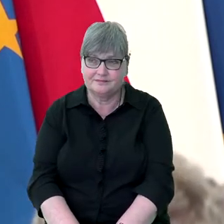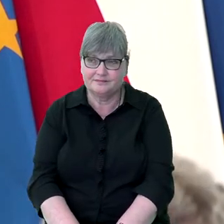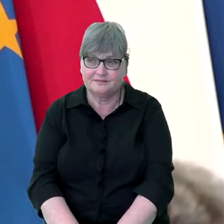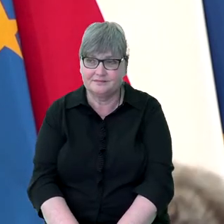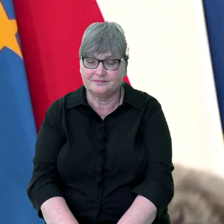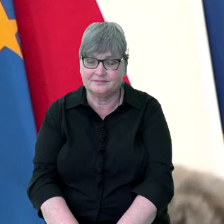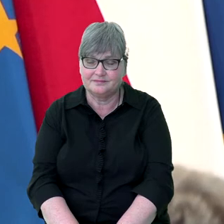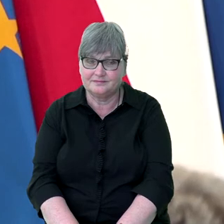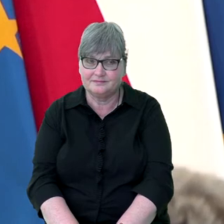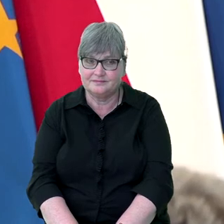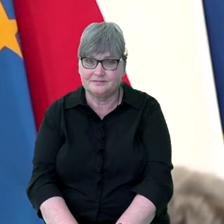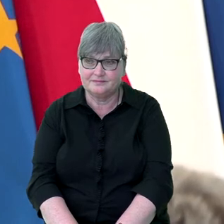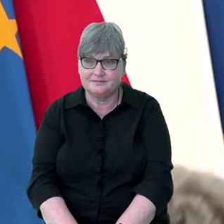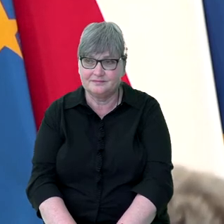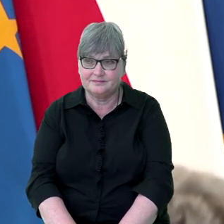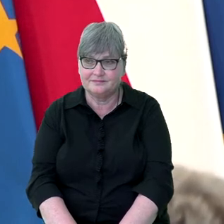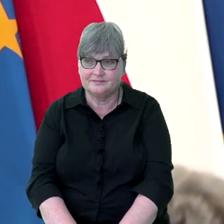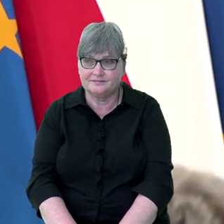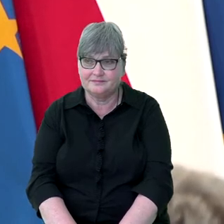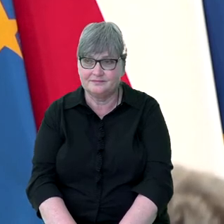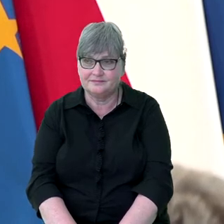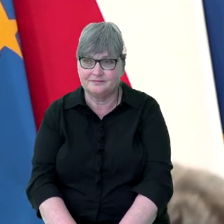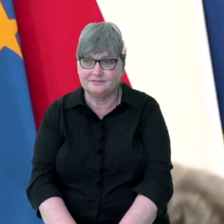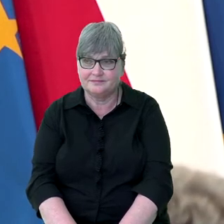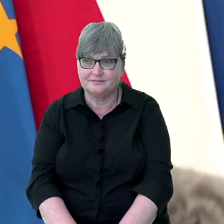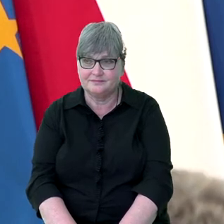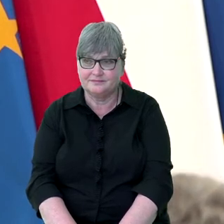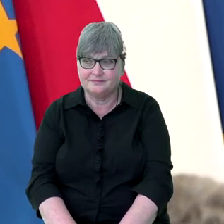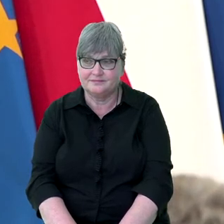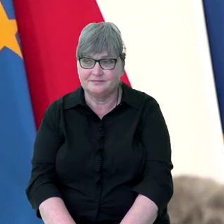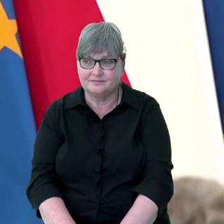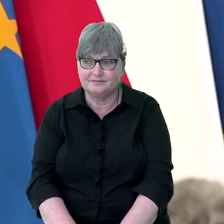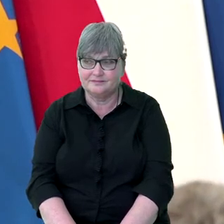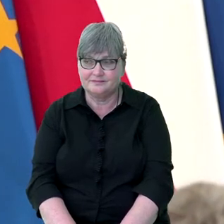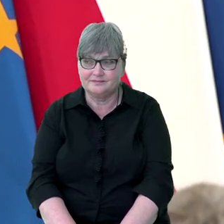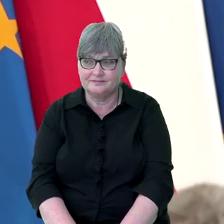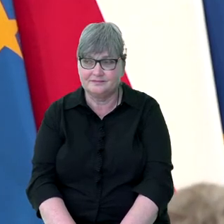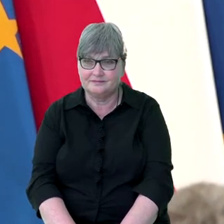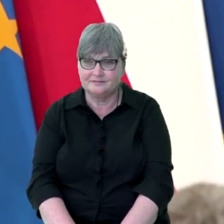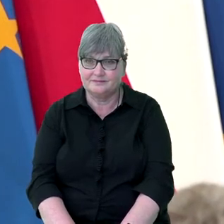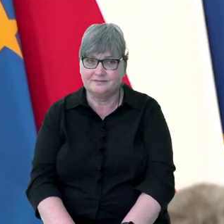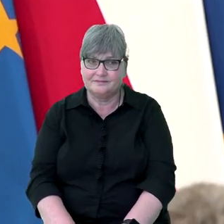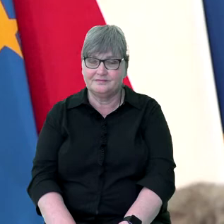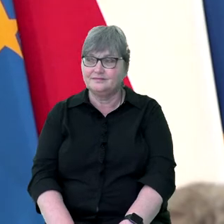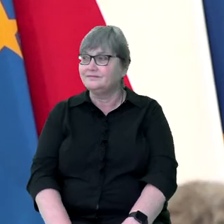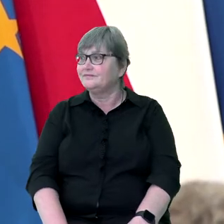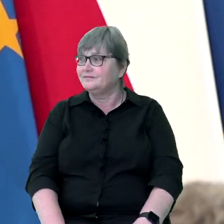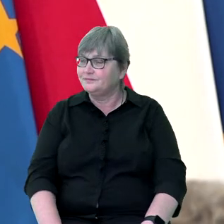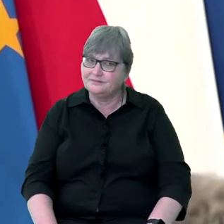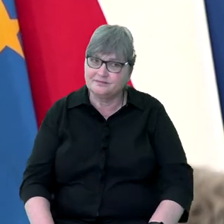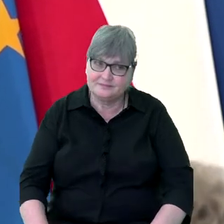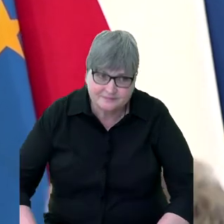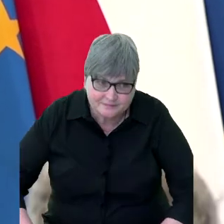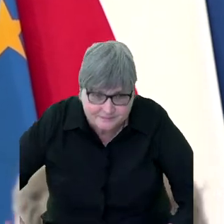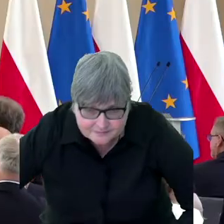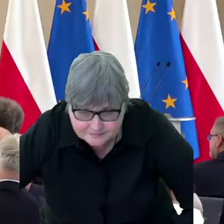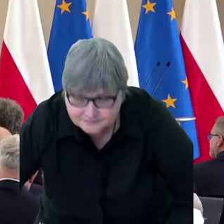ta zbliżyła się wielkimi krokami. Jeszcze raz serdeczne podziękowania. Wszystkiego dobrego i do zobaczenia.